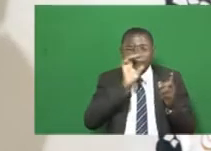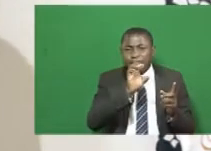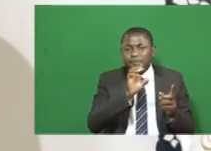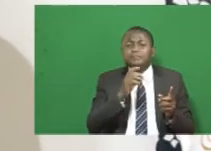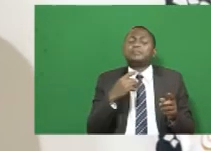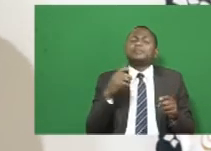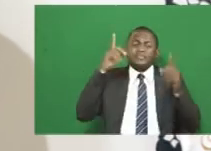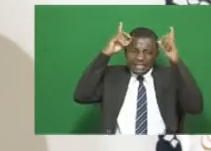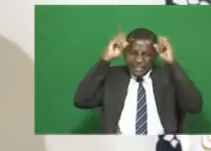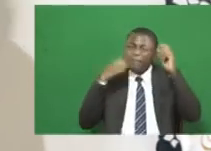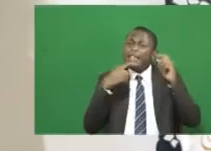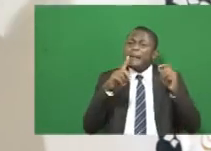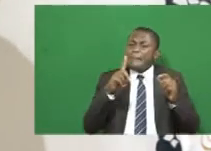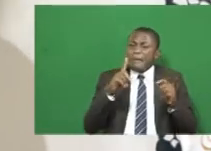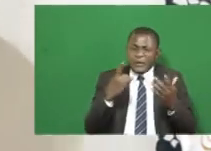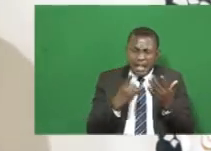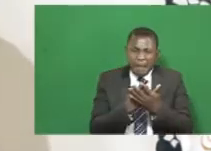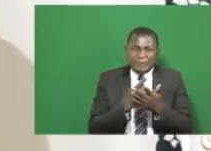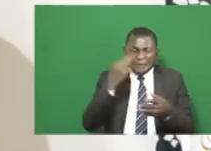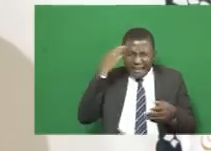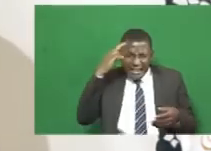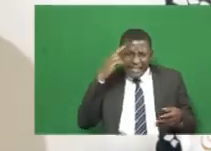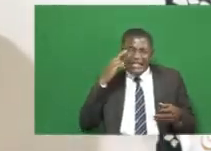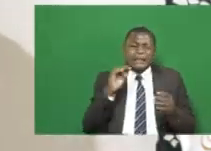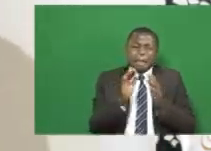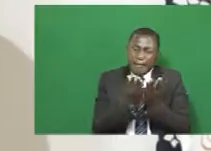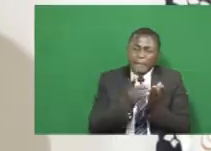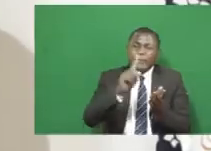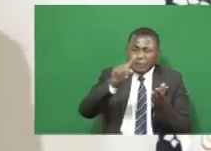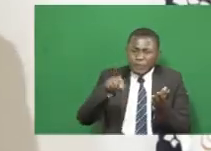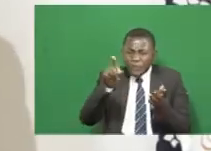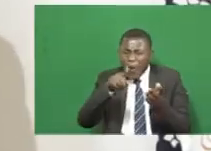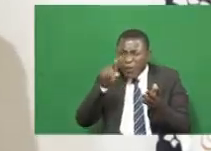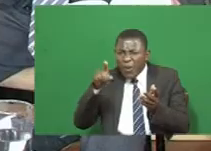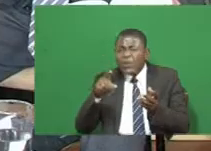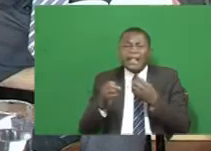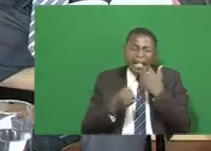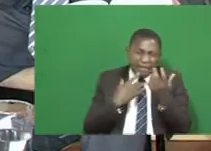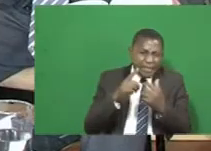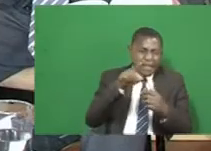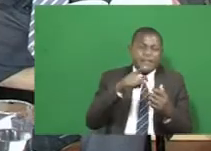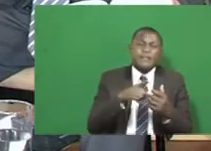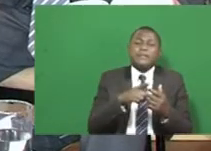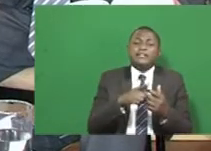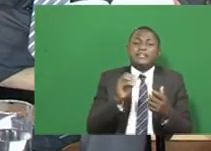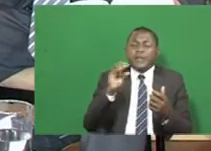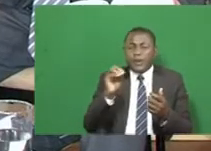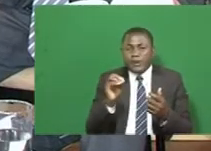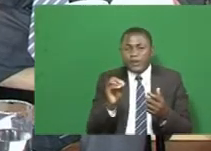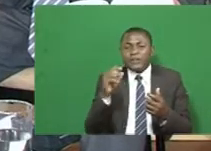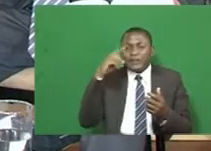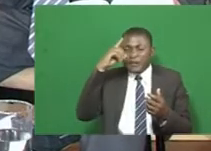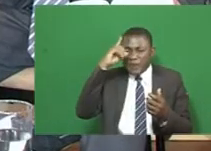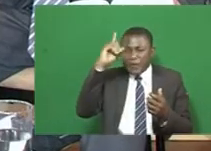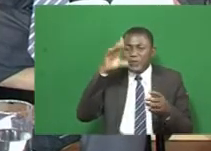isa zisirizo so. Waita zisiri kudiwa na mwari. Hane nganyato za hati uba kubaku. Nunze ndako wa ina matira. Sura na uganze ndako